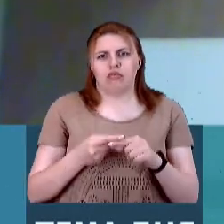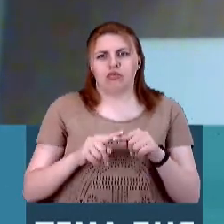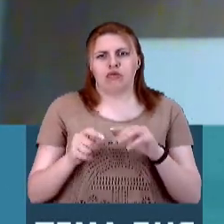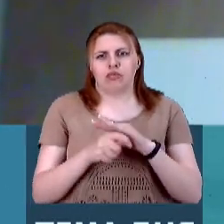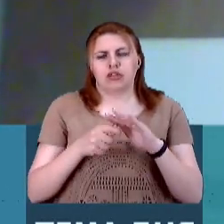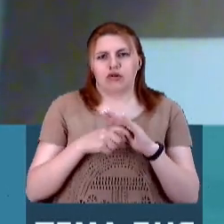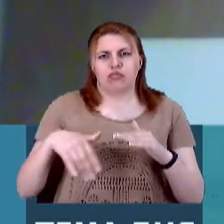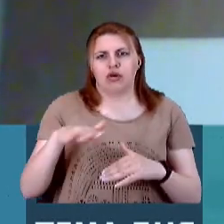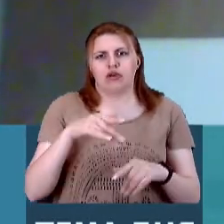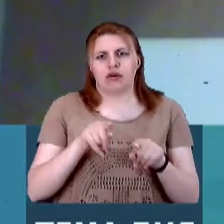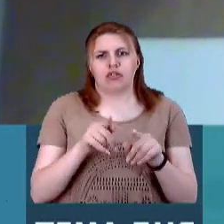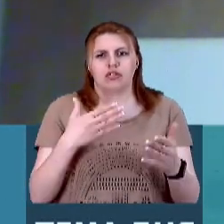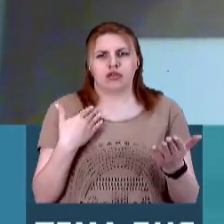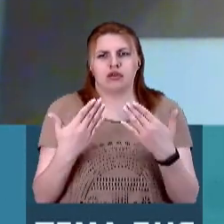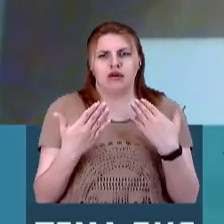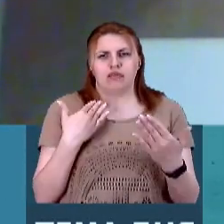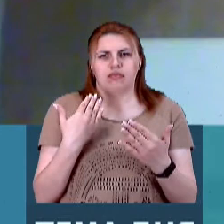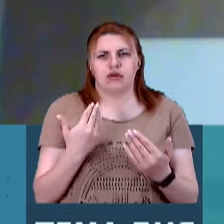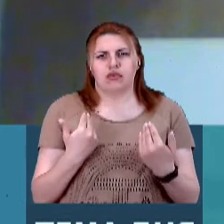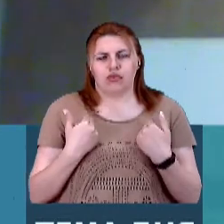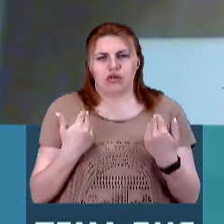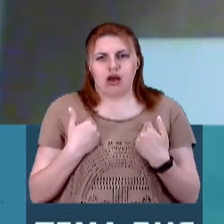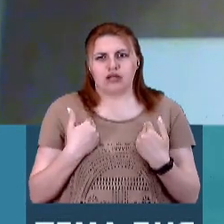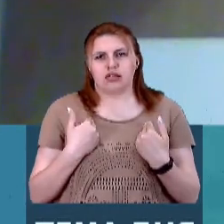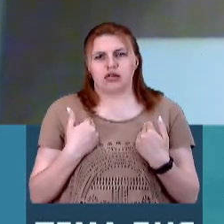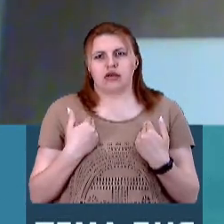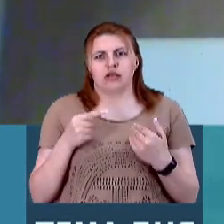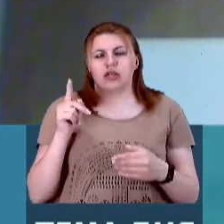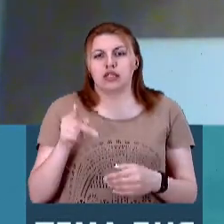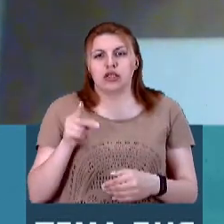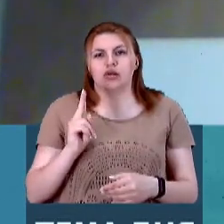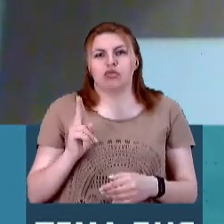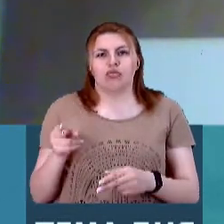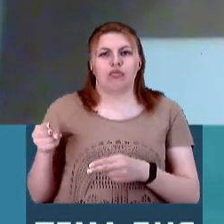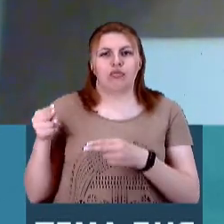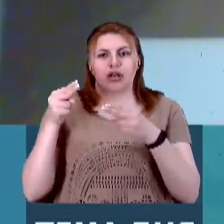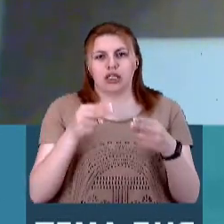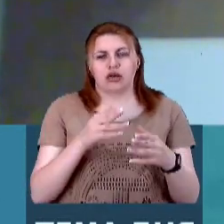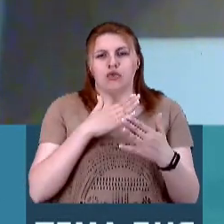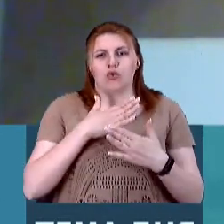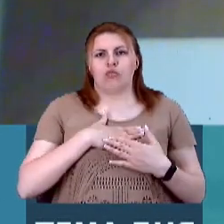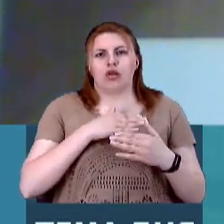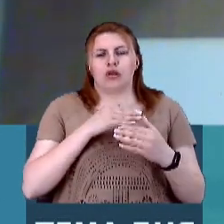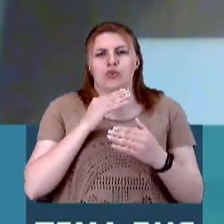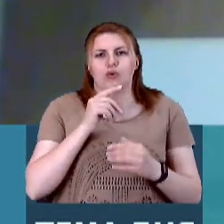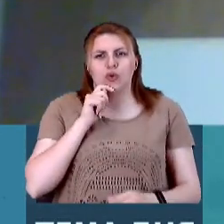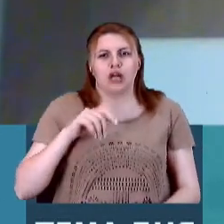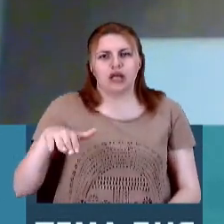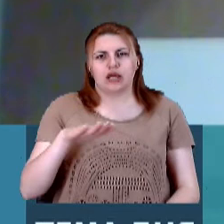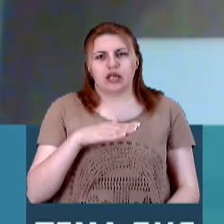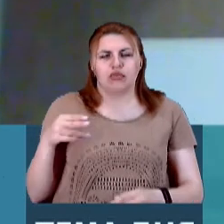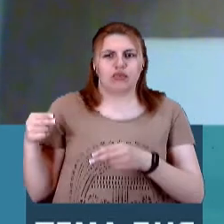ставлення до нас, воно знов таки тих, хто приїхав, ті, хто люблять Україну і приїхали